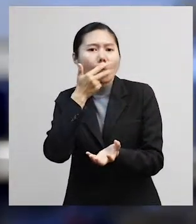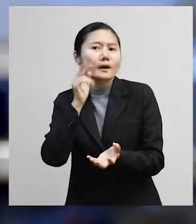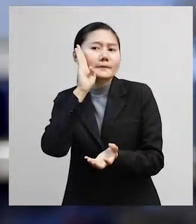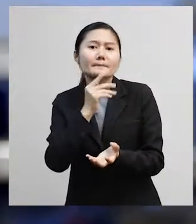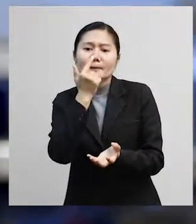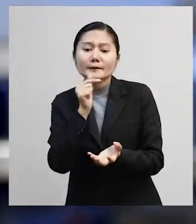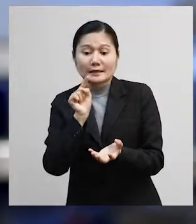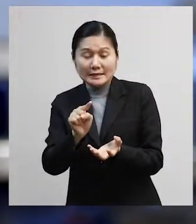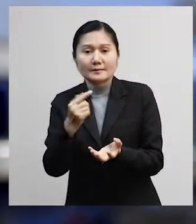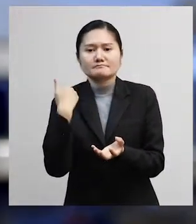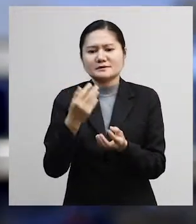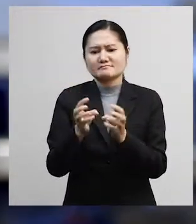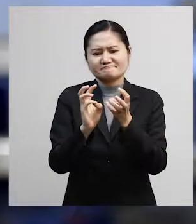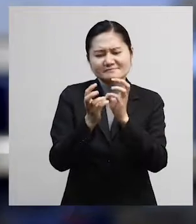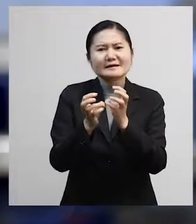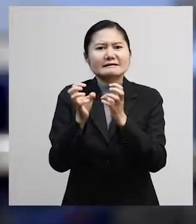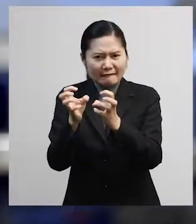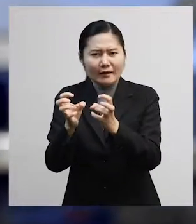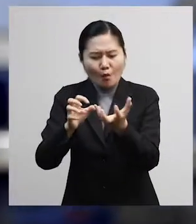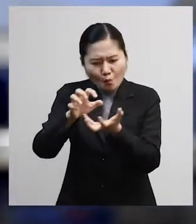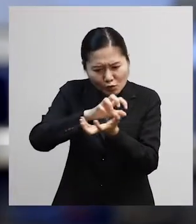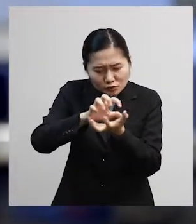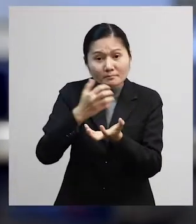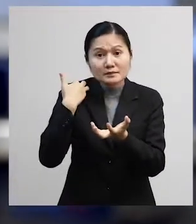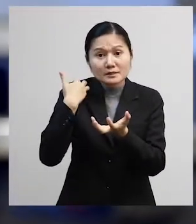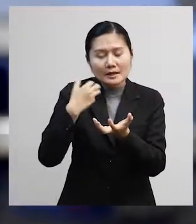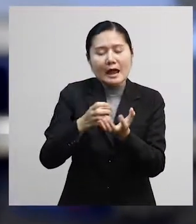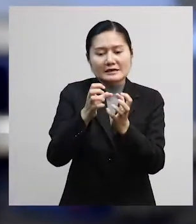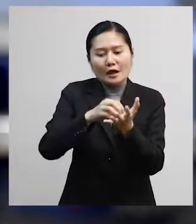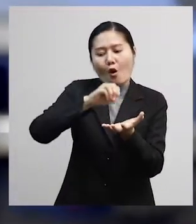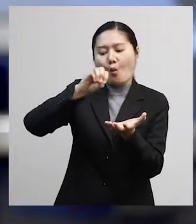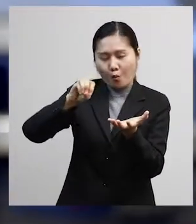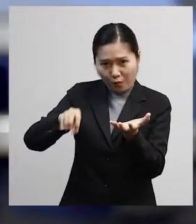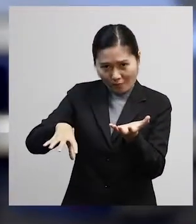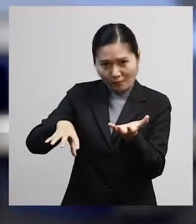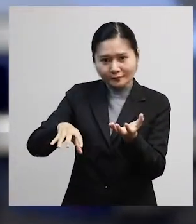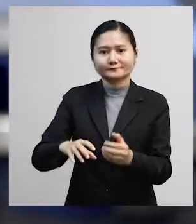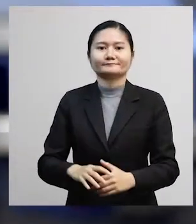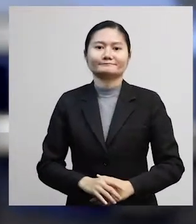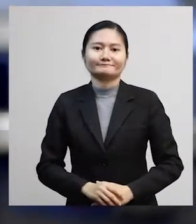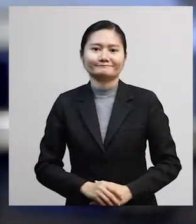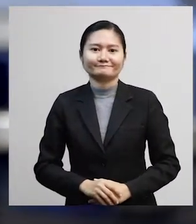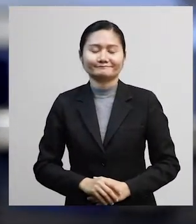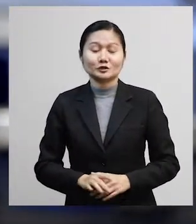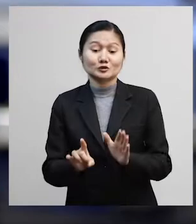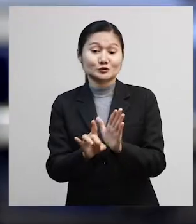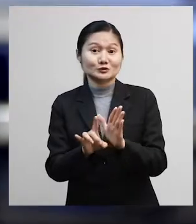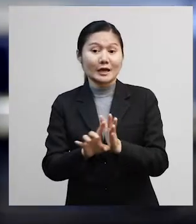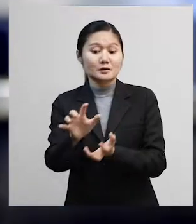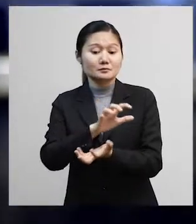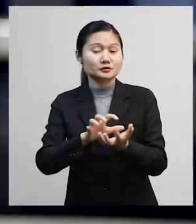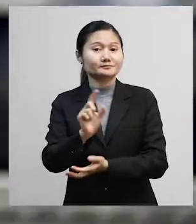างยี่ห้อเนี่ยมันจะมีเม็ดแข็งๆติดมาด้วยอะค่ะเราก็จะได้คัดเอาส่วนนั้นออกไปค่ะส่วนผสมสุดท้ายนะค